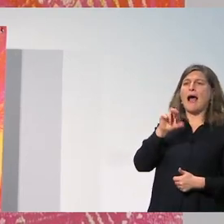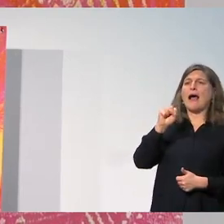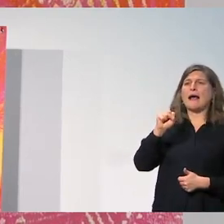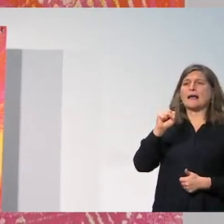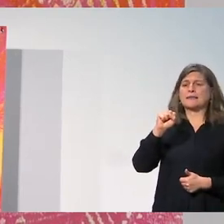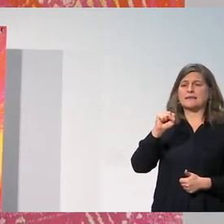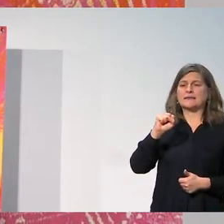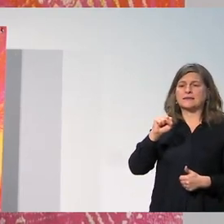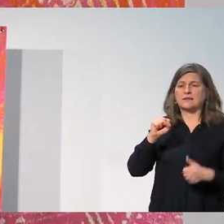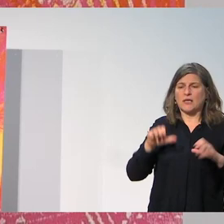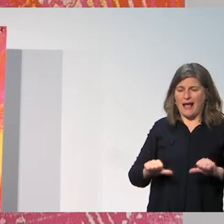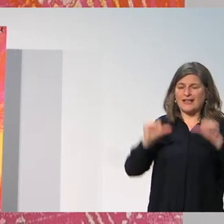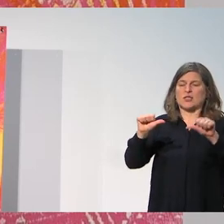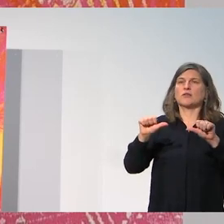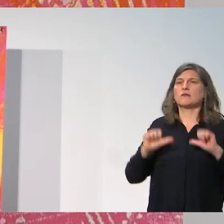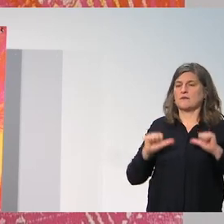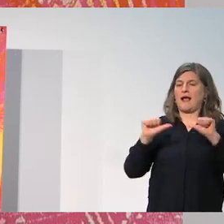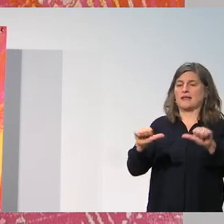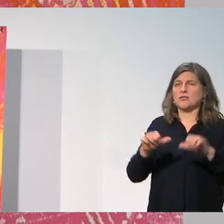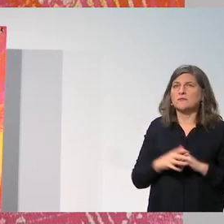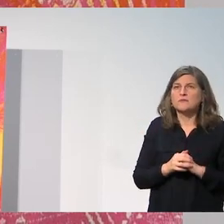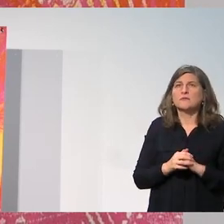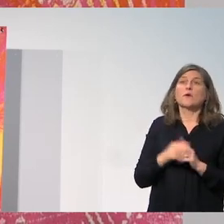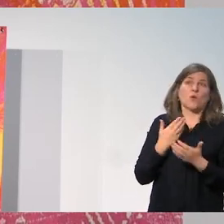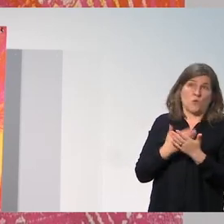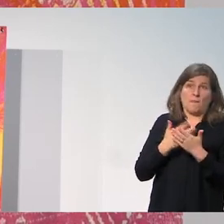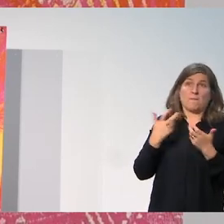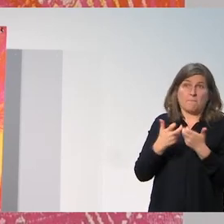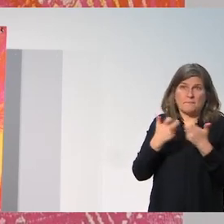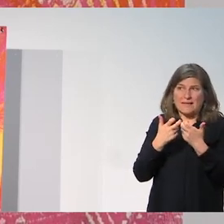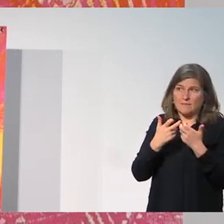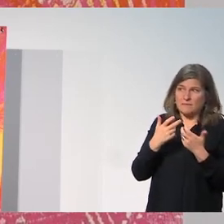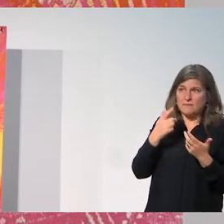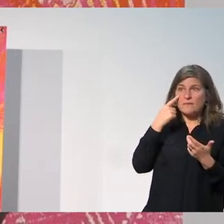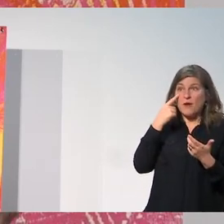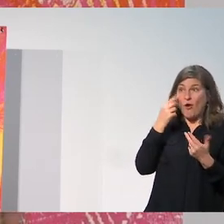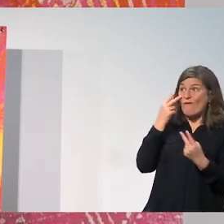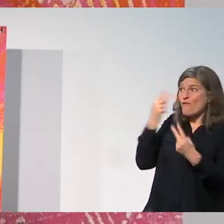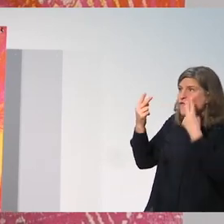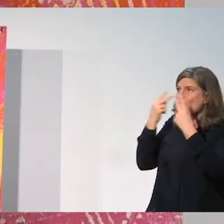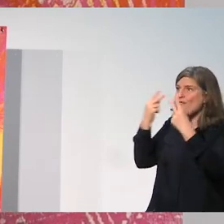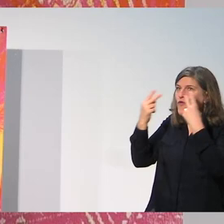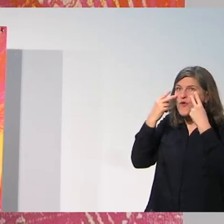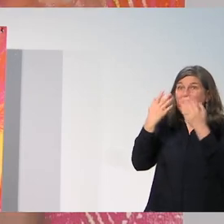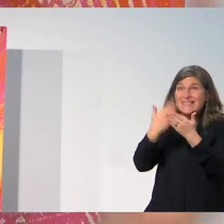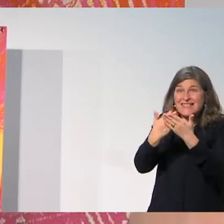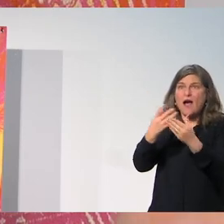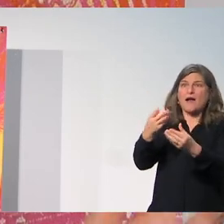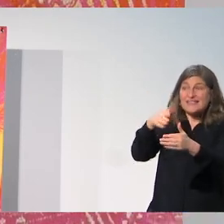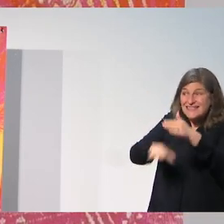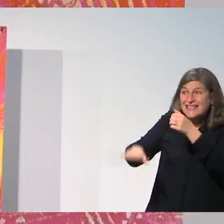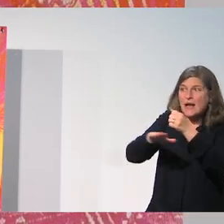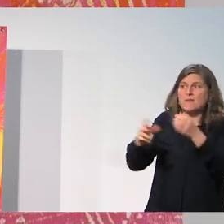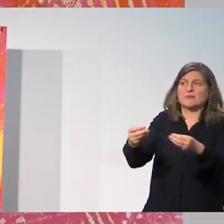connaissance commence par la vision. C'est-à-dire, on commence de connaître en voyant les choses, en voyant cette multiplicité de